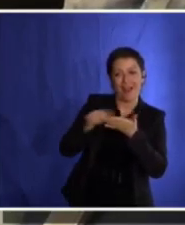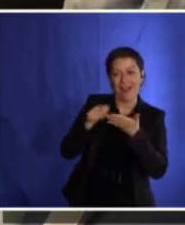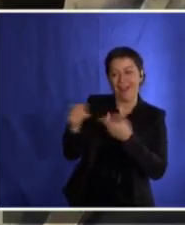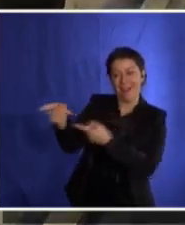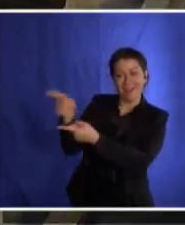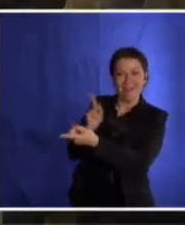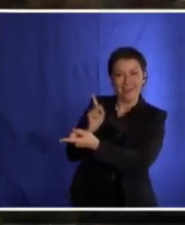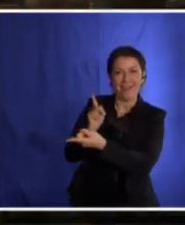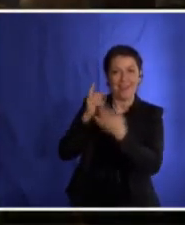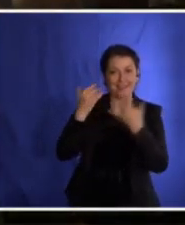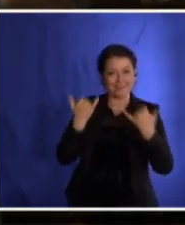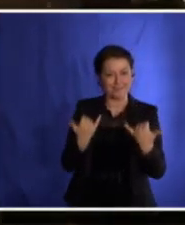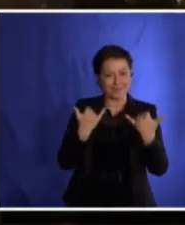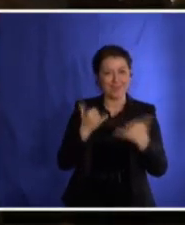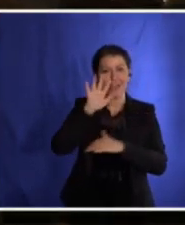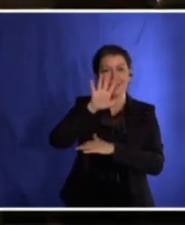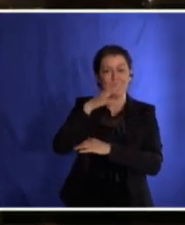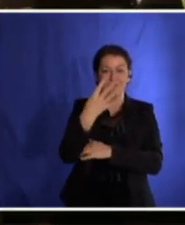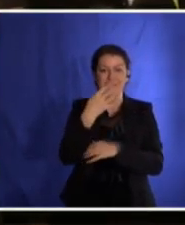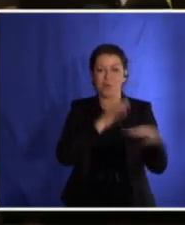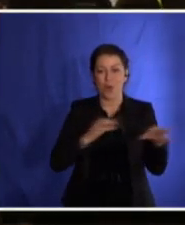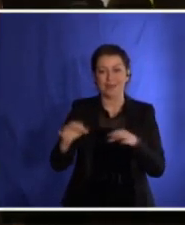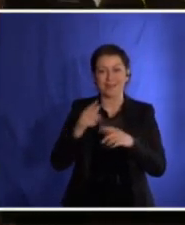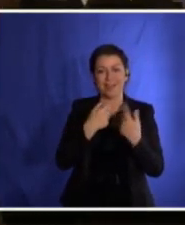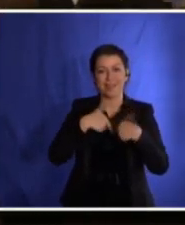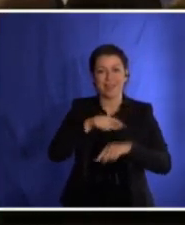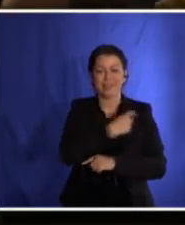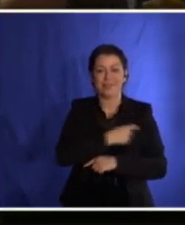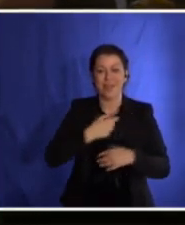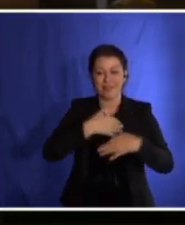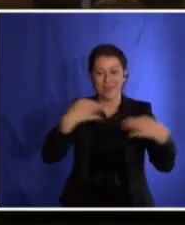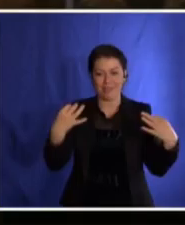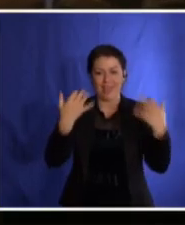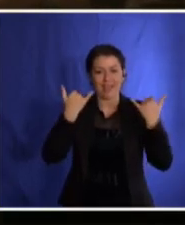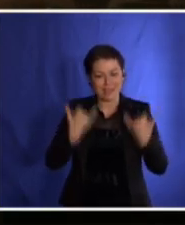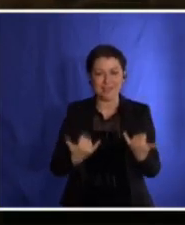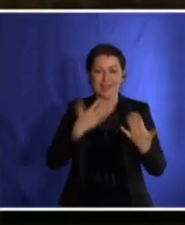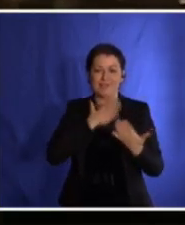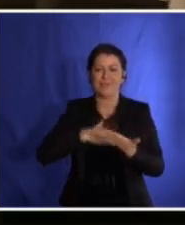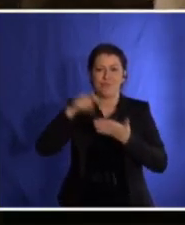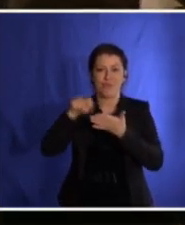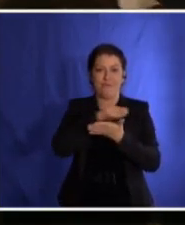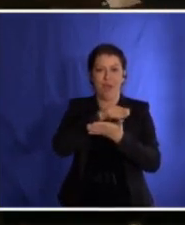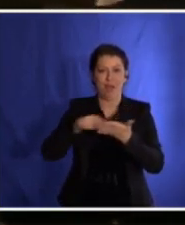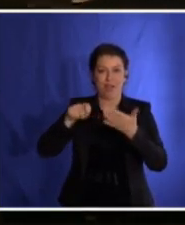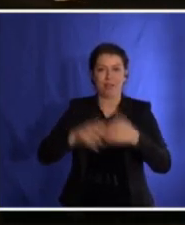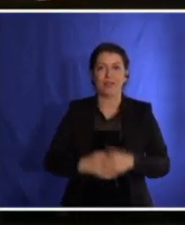darf den 45. ordentlichen Landesparteitag für die Wahl unterbrechen. Dankeschön.